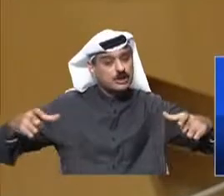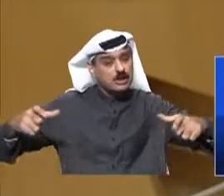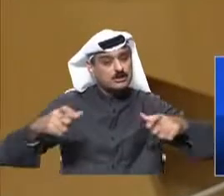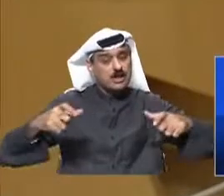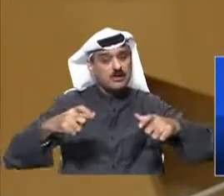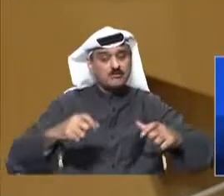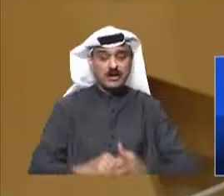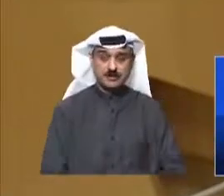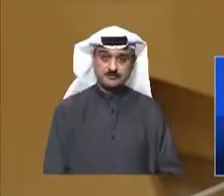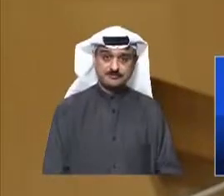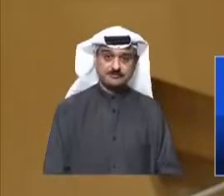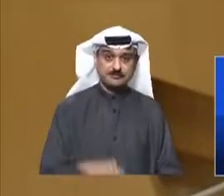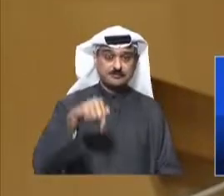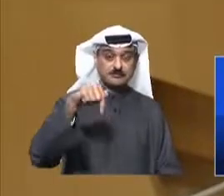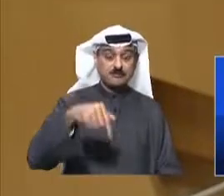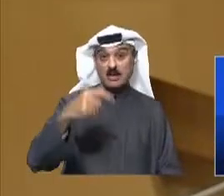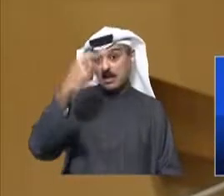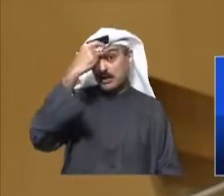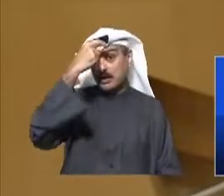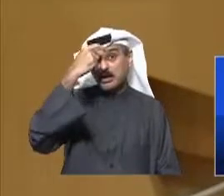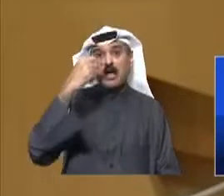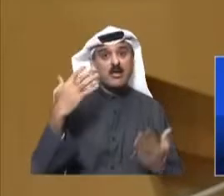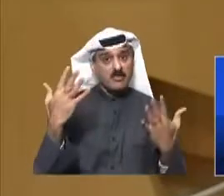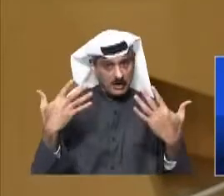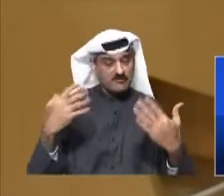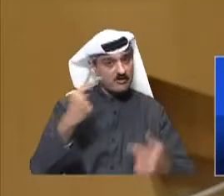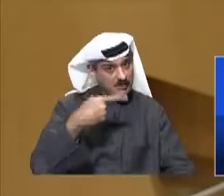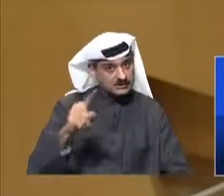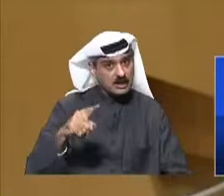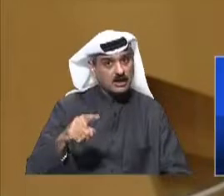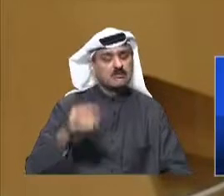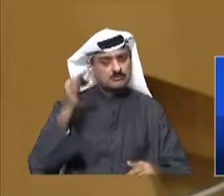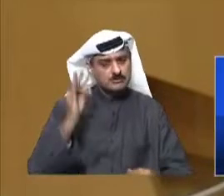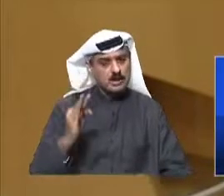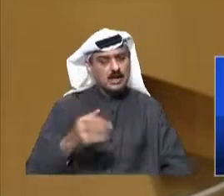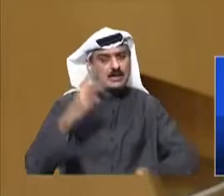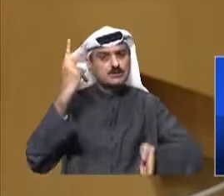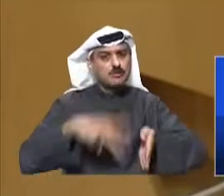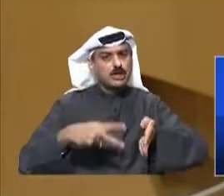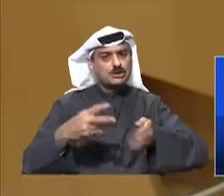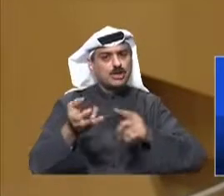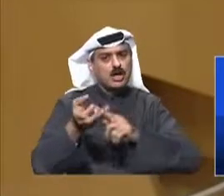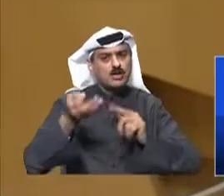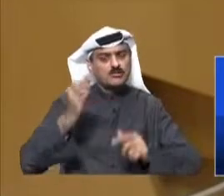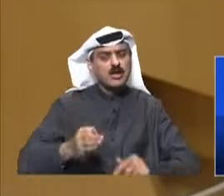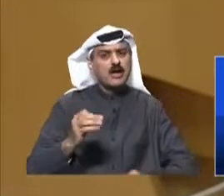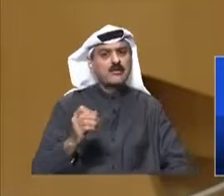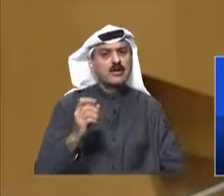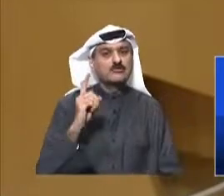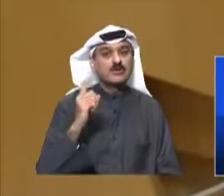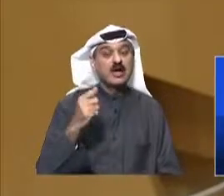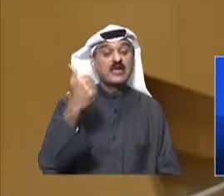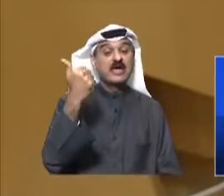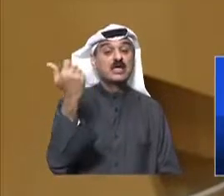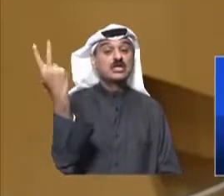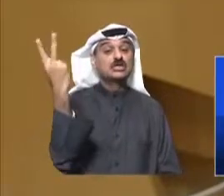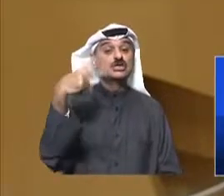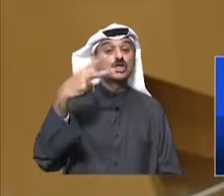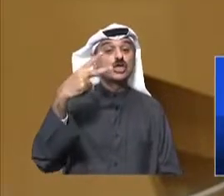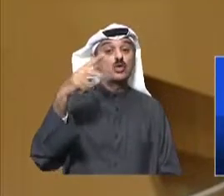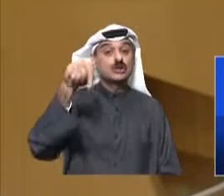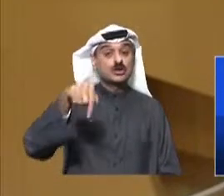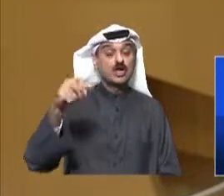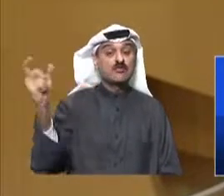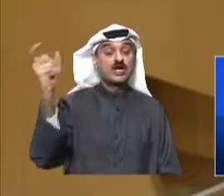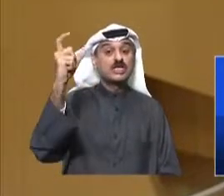حتى وإن كانت الأعراض أقل، لذا سيتم تطبيق المزيد من الإجراءات في 26، وهي عدم السماح